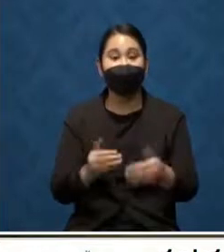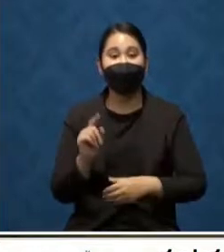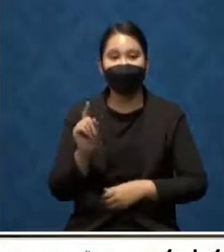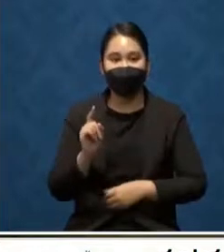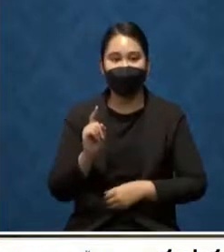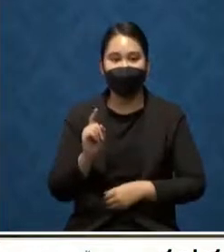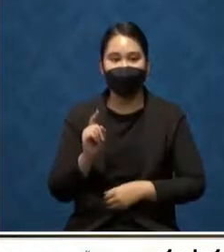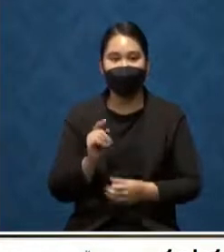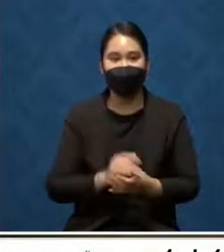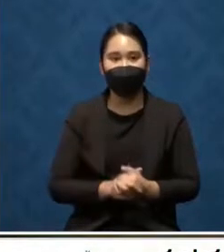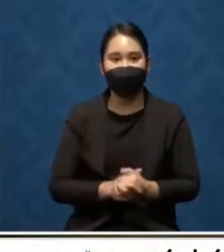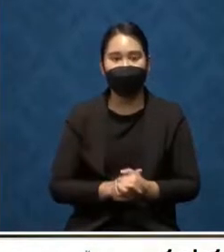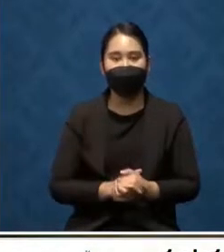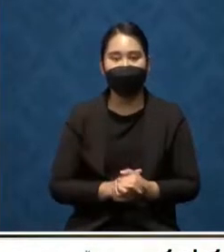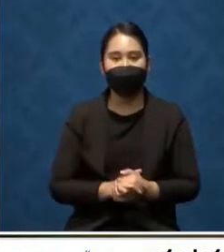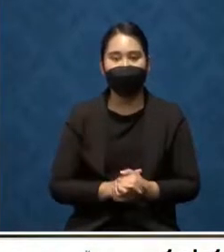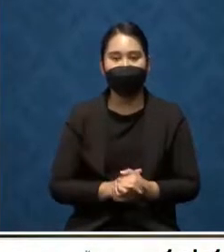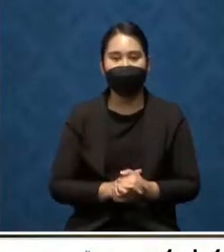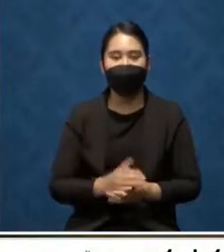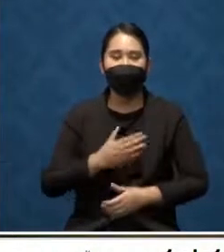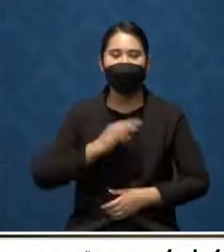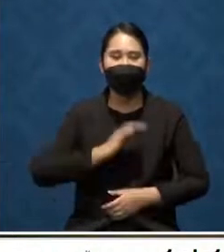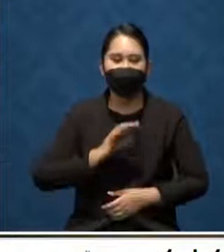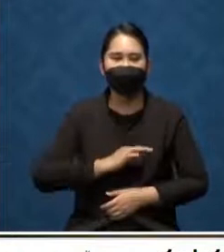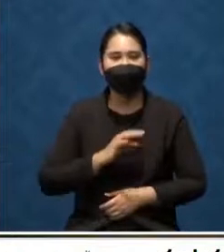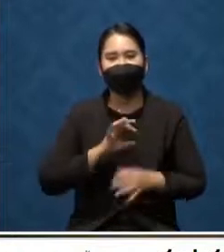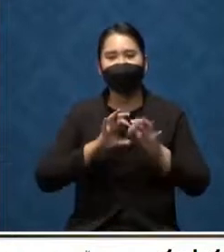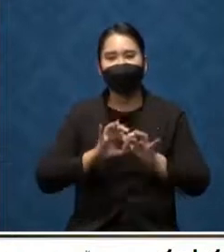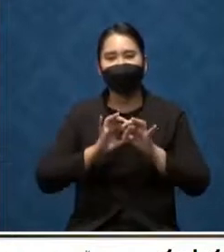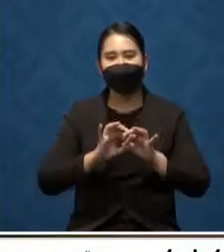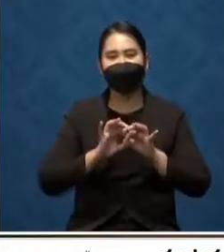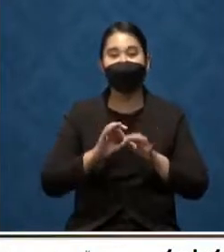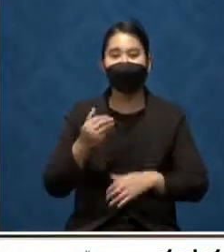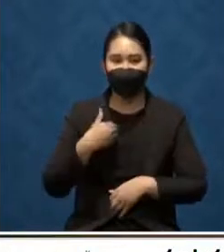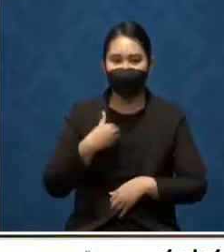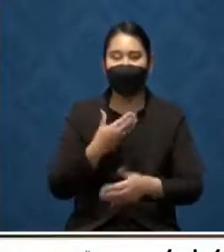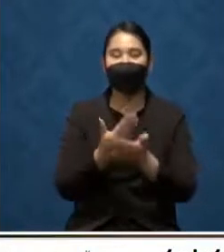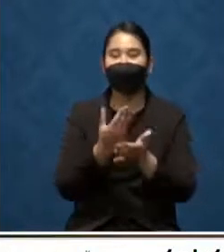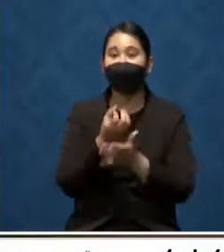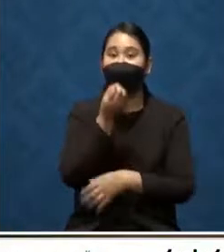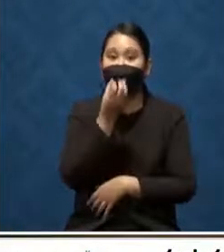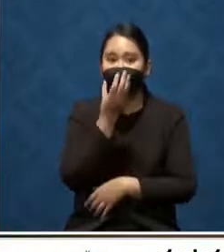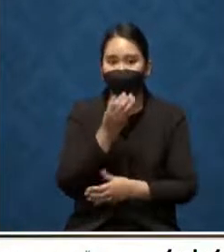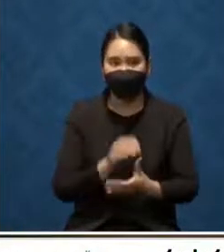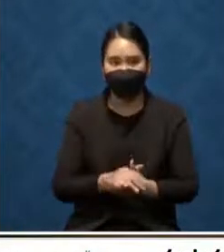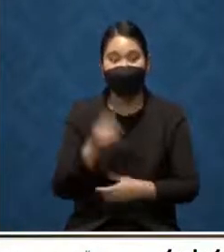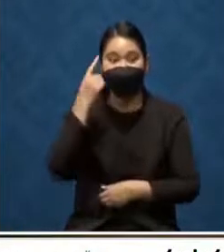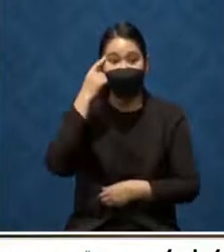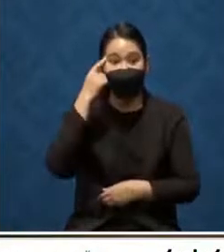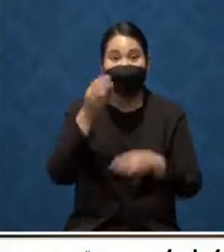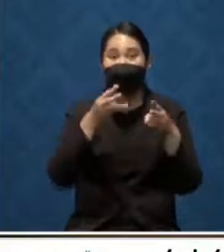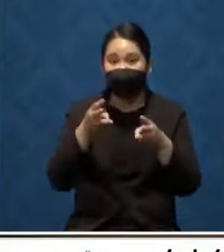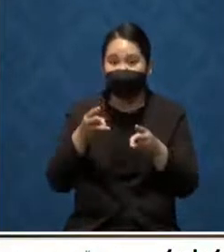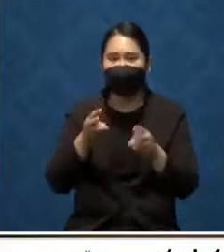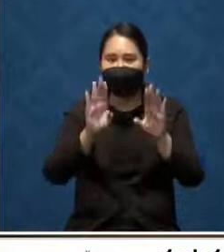ที่เป็ข้อก dépiotใจของผมเหมอนกันก็เรื่องของดอกเบี้ยเรามองได้ 2 มุมครัในเรื่ของดอก